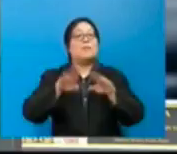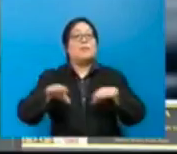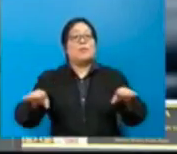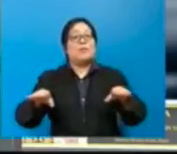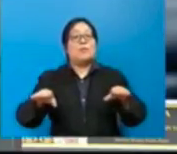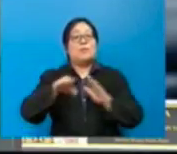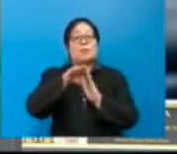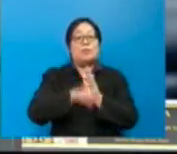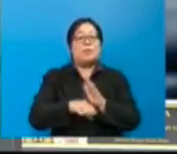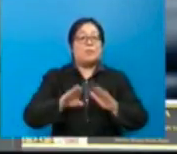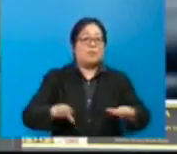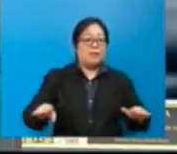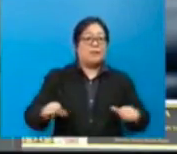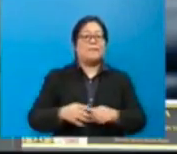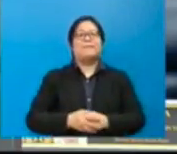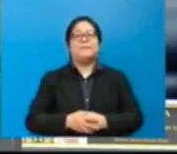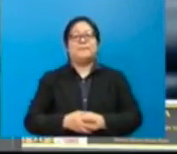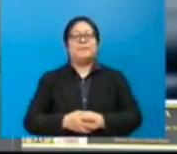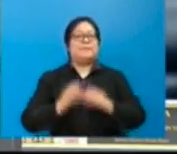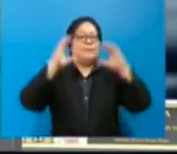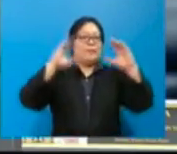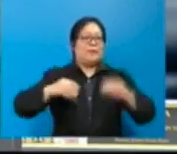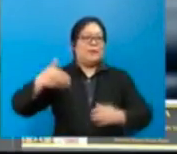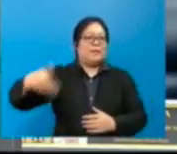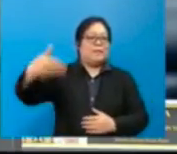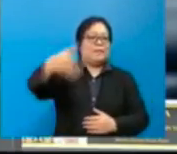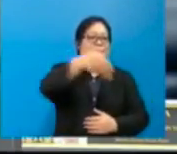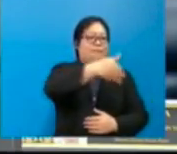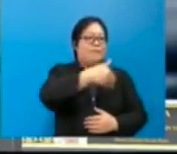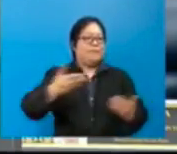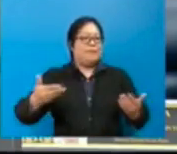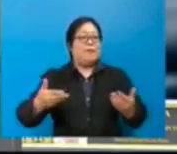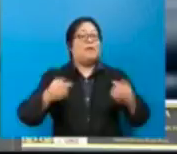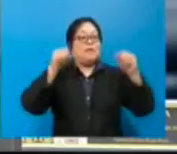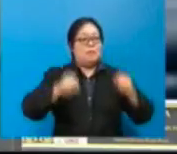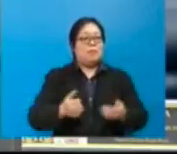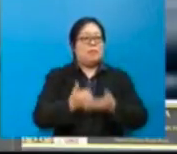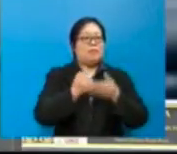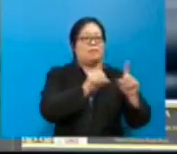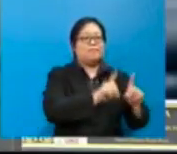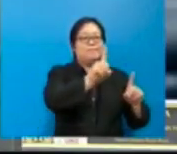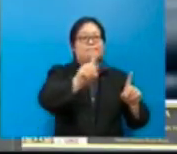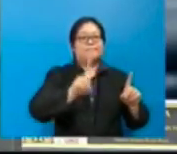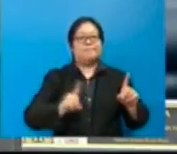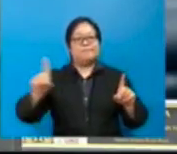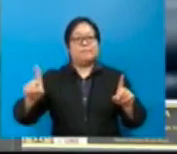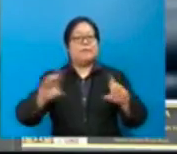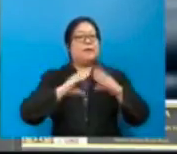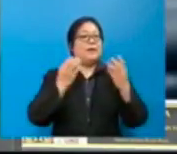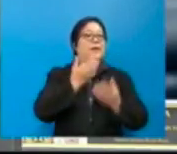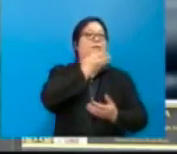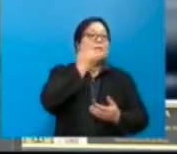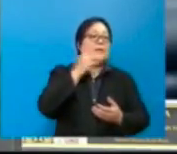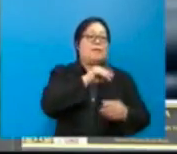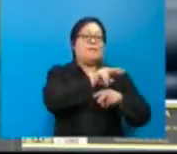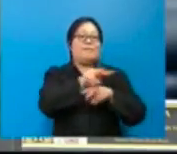sekolah kurang murid. Kaedah penggiliran ini membolehkan penjarakan fizikal dalam kelas yang lebih baik dan